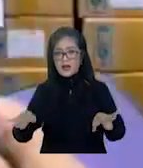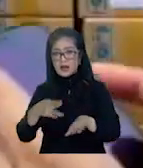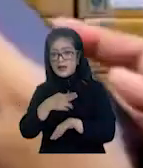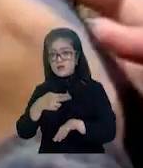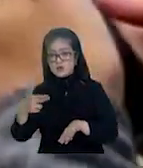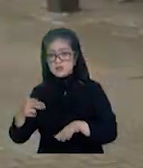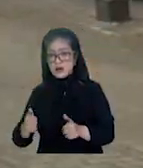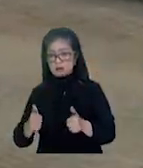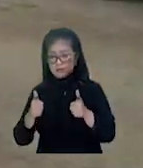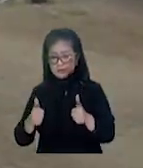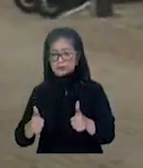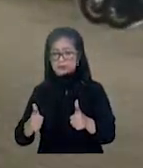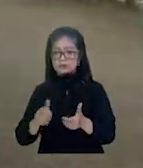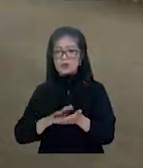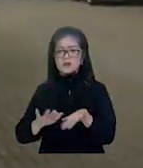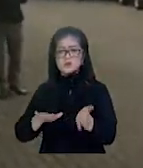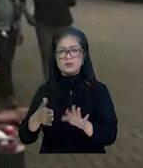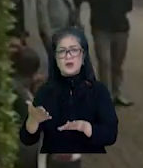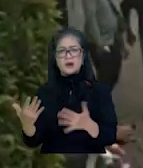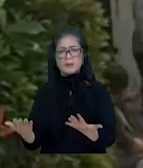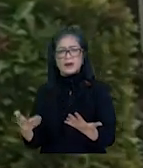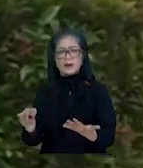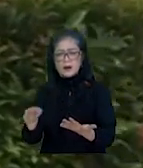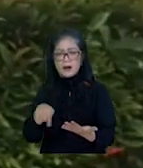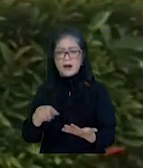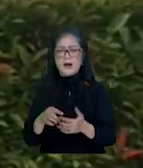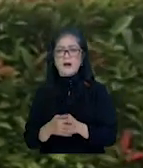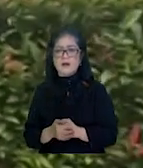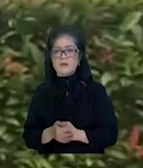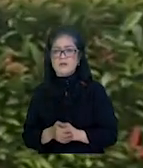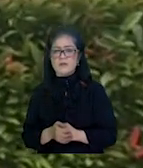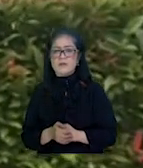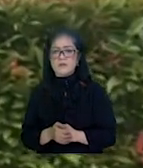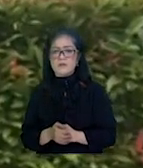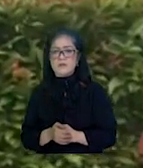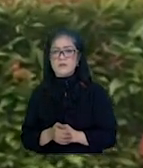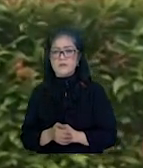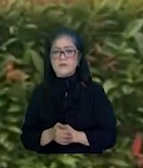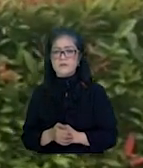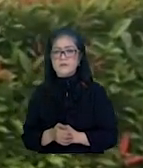sebagai taruhannya. Dari Serang, Banten, Mahesa Apriandi, iNews melaporkan.